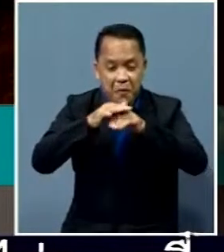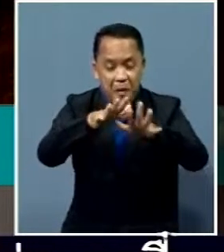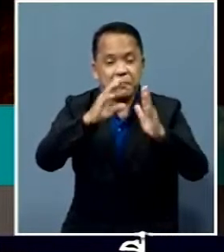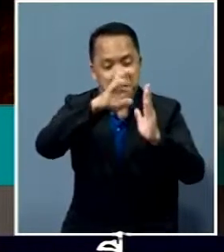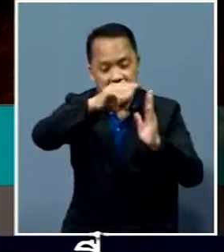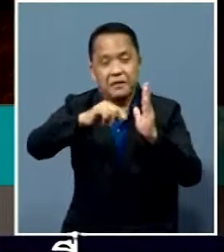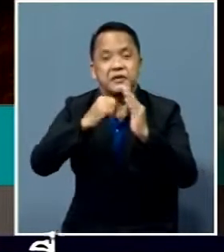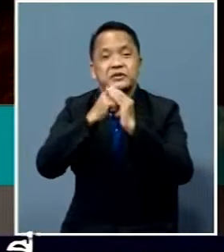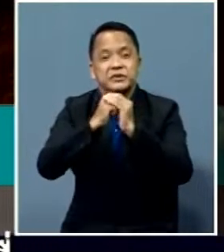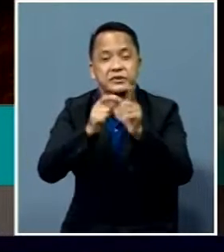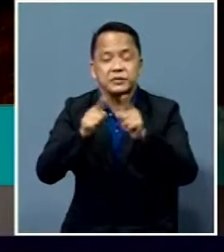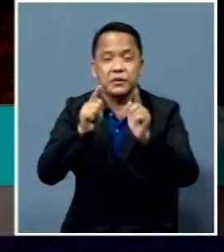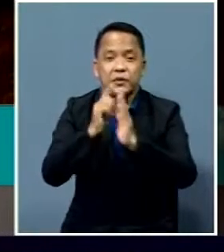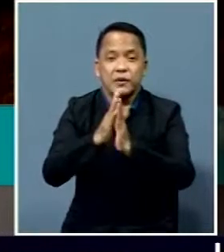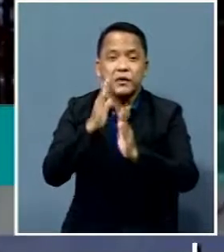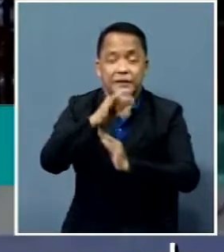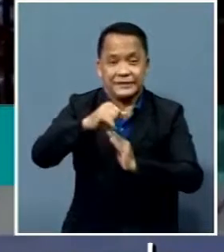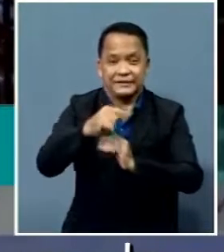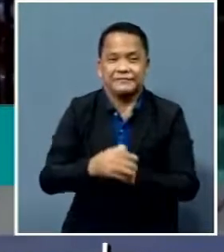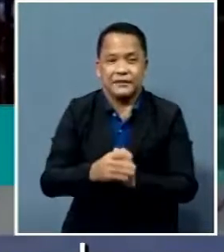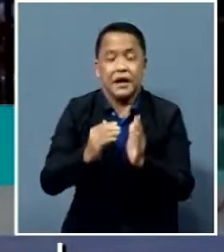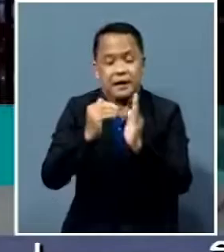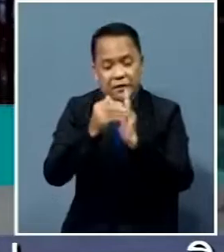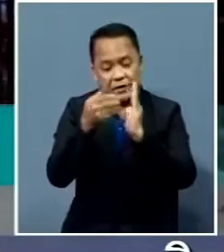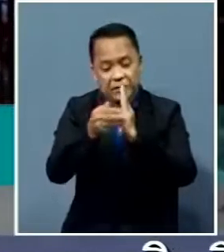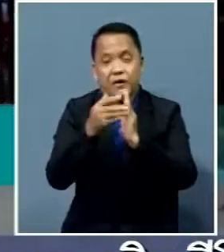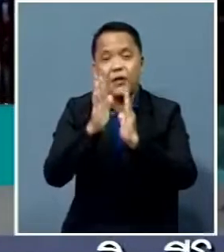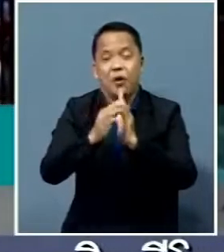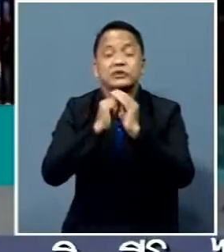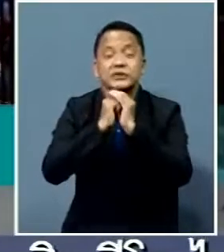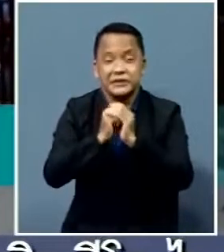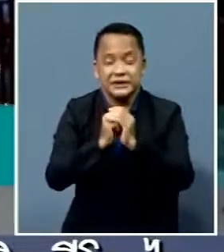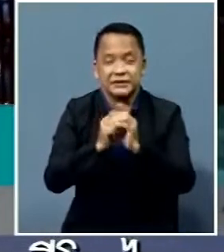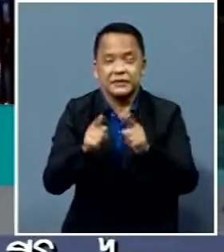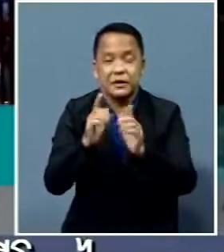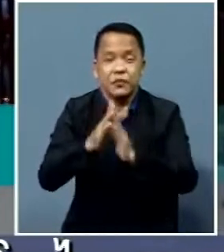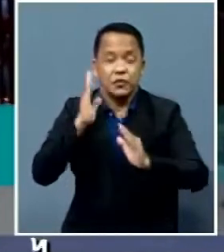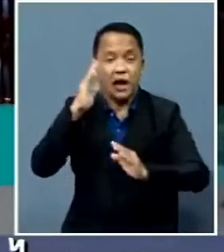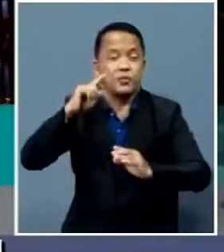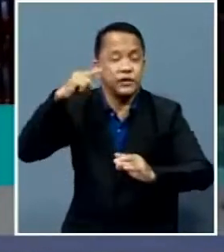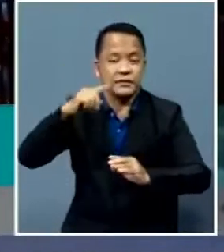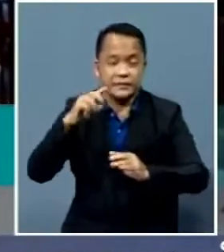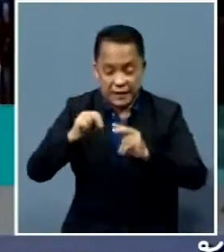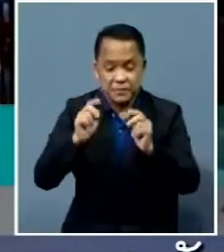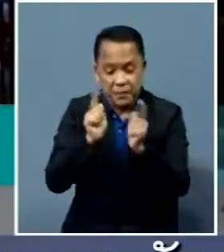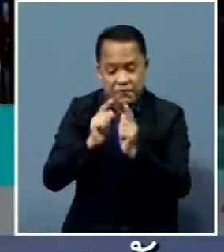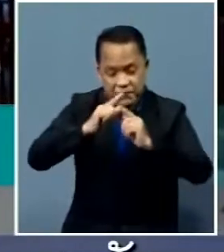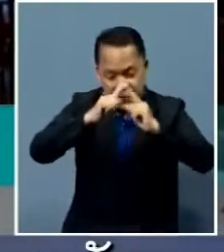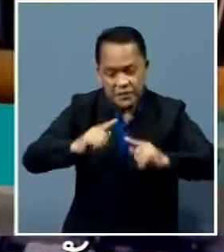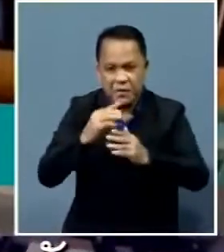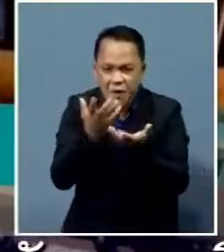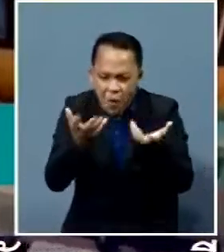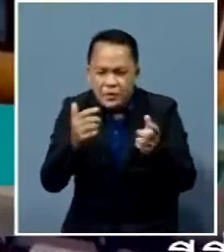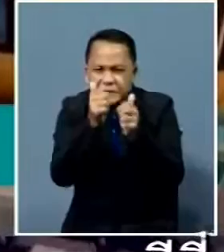หลายในหลายเมืองของจีนรวมถึงที่นครฉงทางภาคตะวันตกเียงใต้ของจีนที่หนุ่มสาวนัดกันมาตั้งแคมป์ที่มี